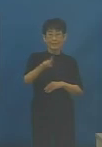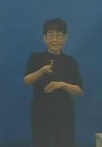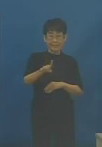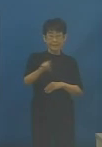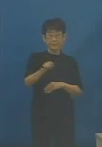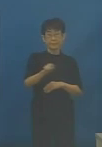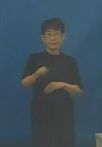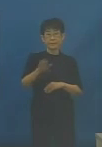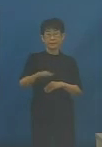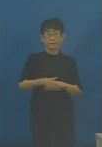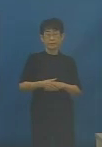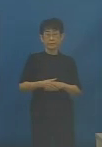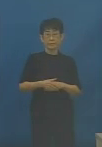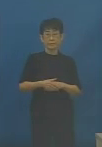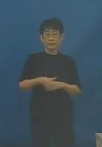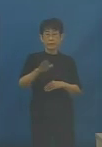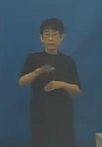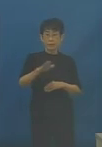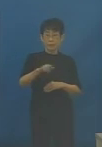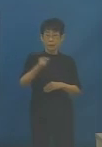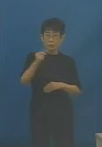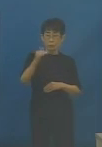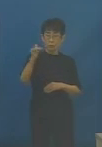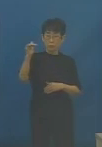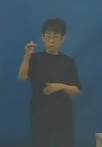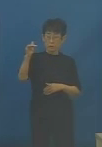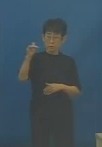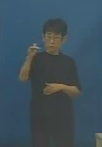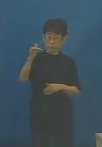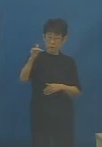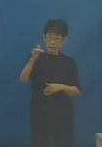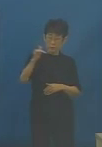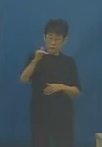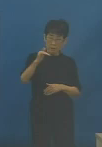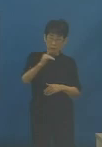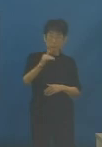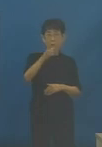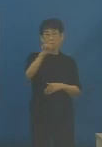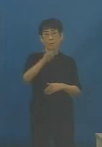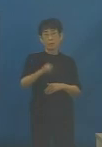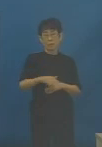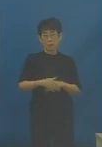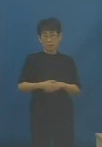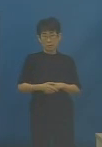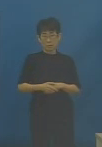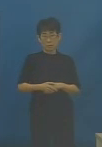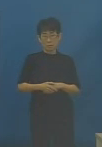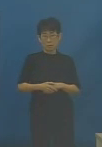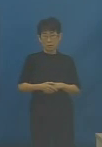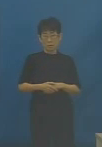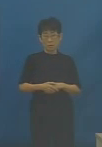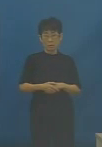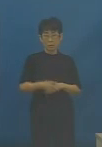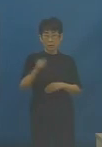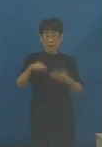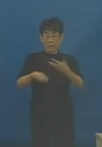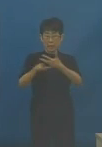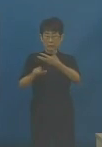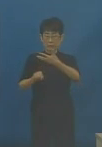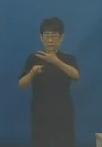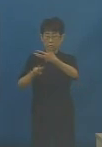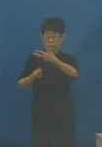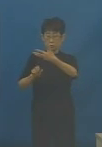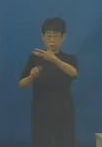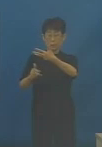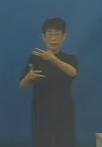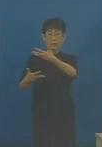ある程度こうベースがですね若干下がったかもしれないと。で実効再生産数で見ますと8月の27日